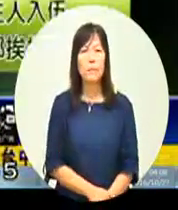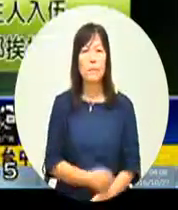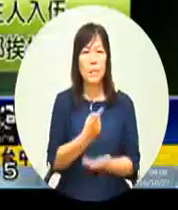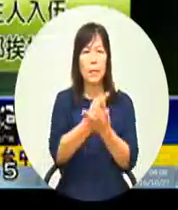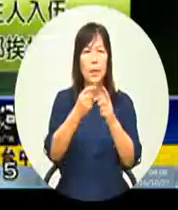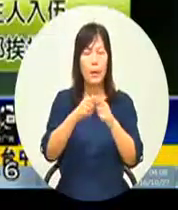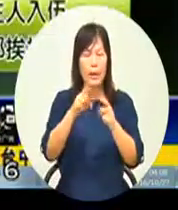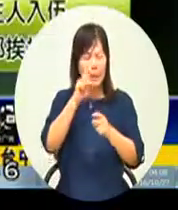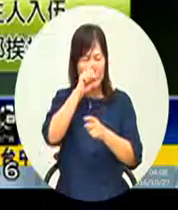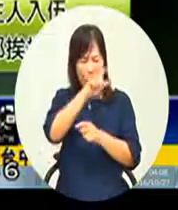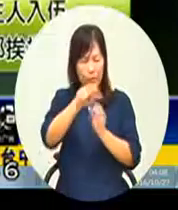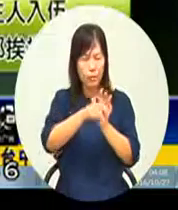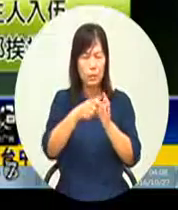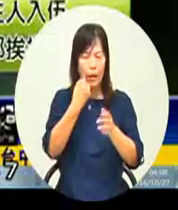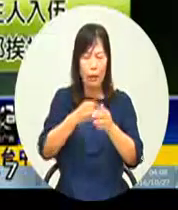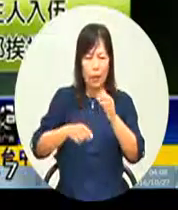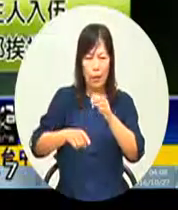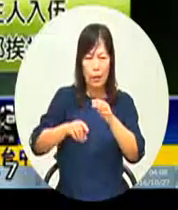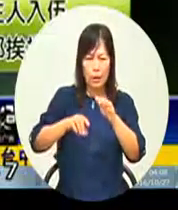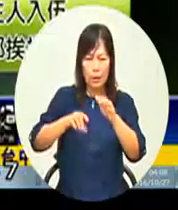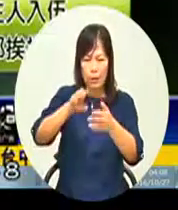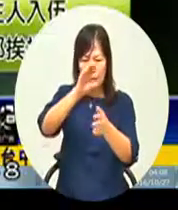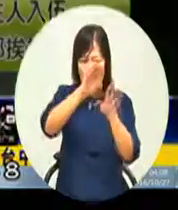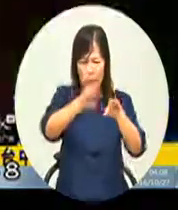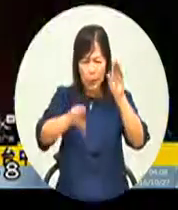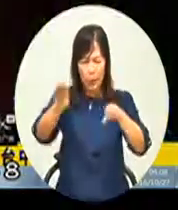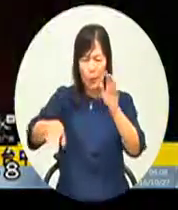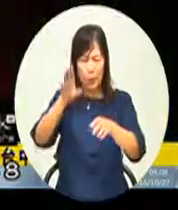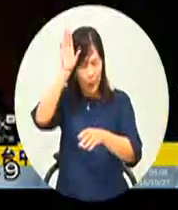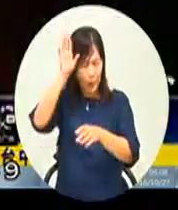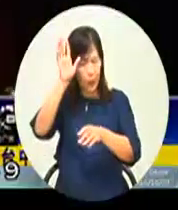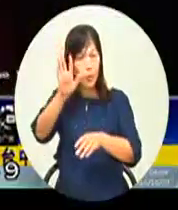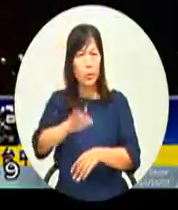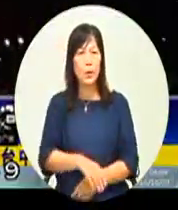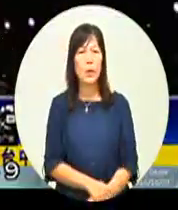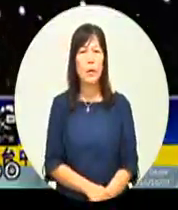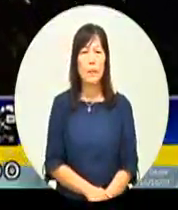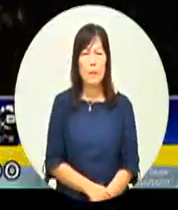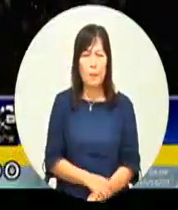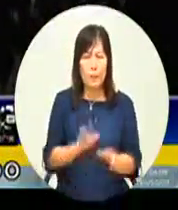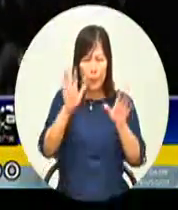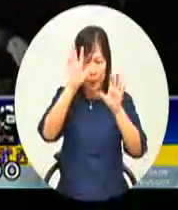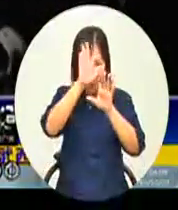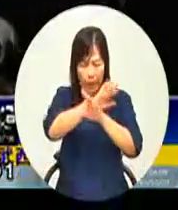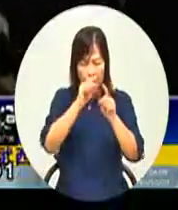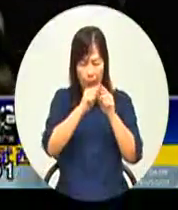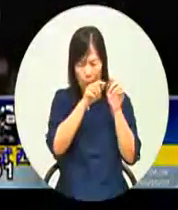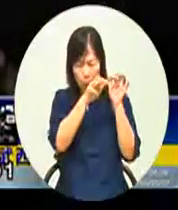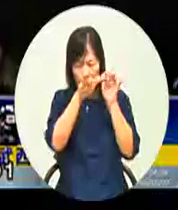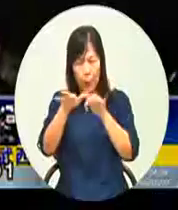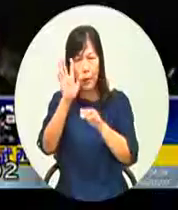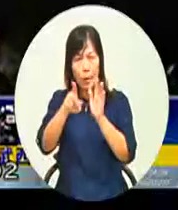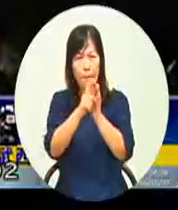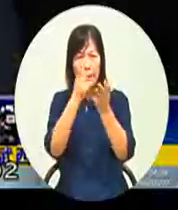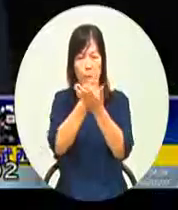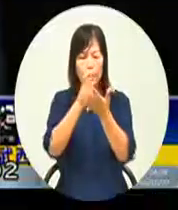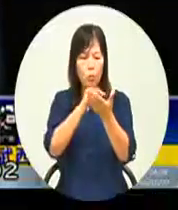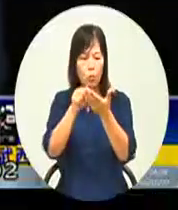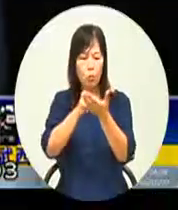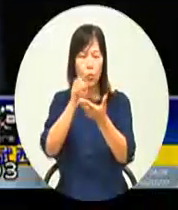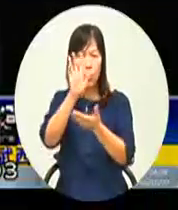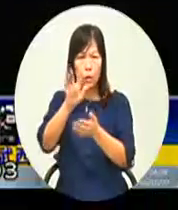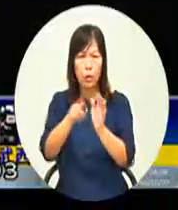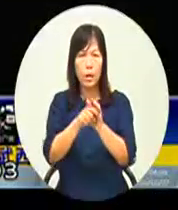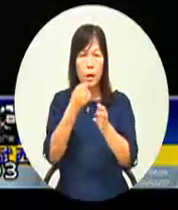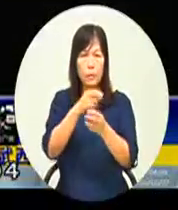了垃圾跟违规停车的乱象。 入夜后，旗津风车公园人潮挤爆，几乎是人手一机。外加行